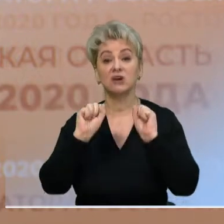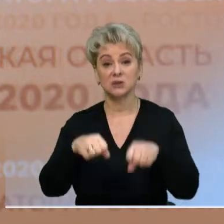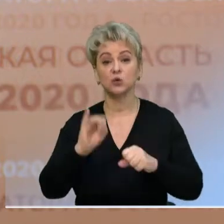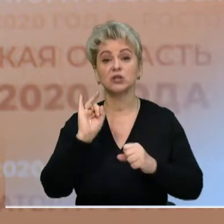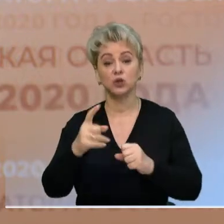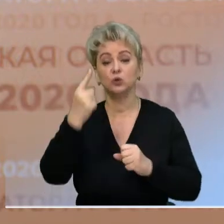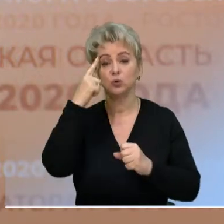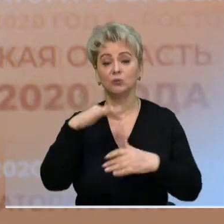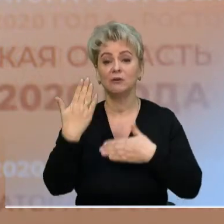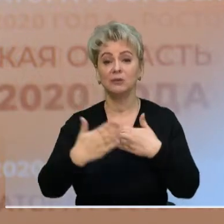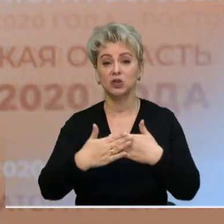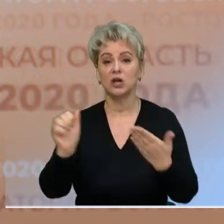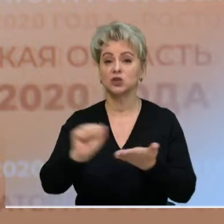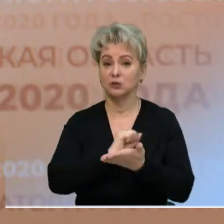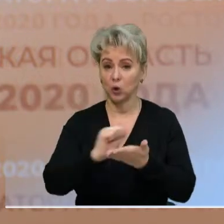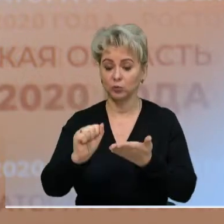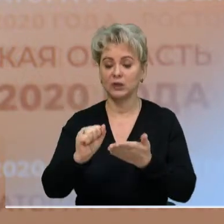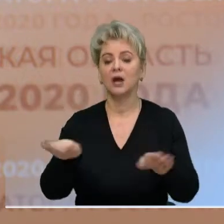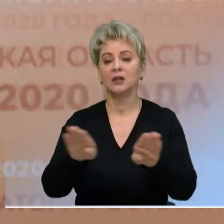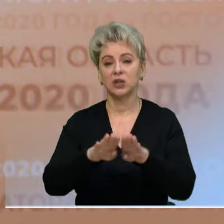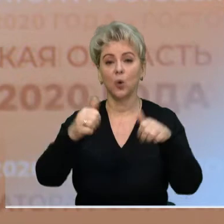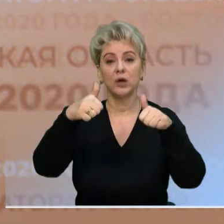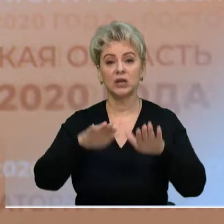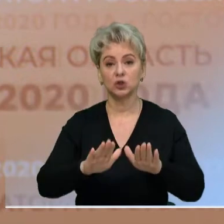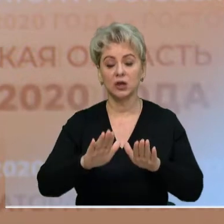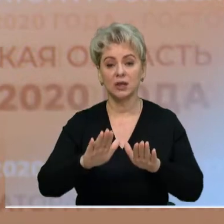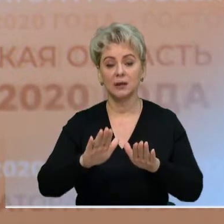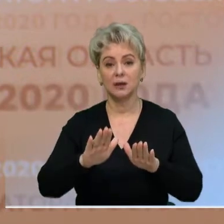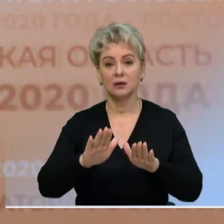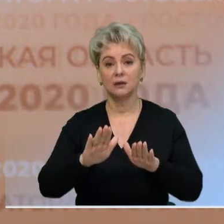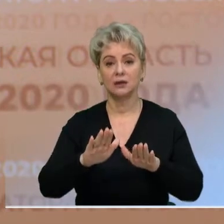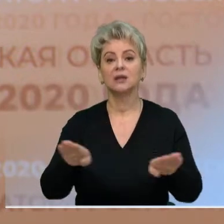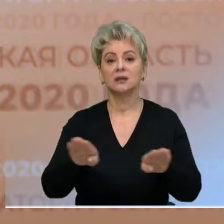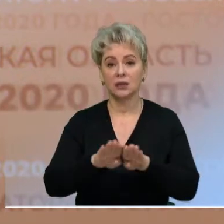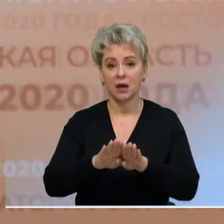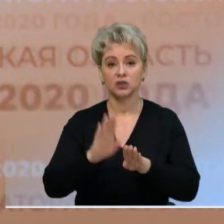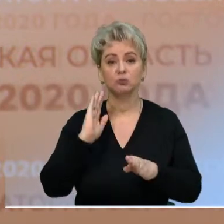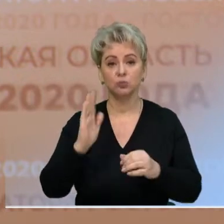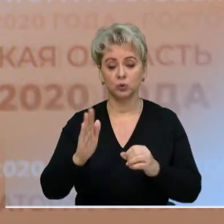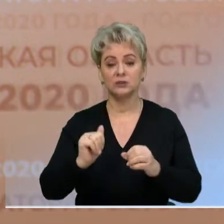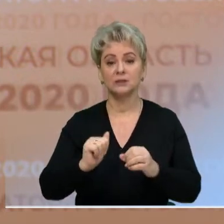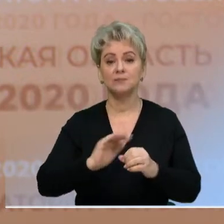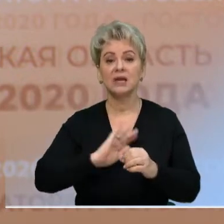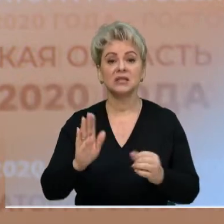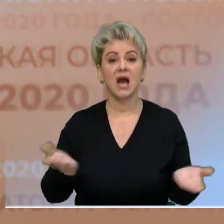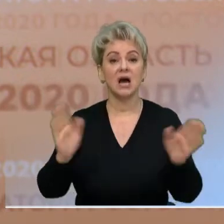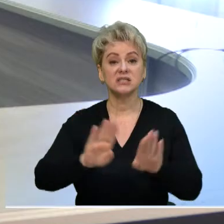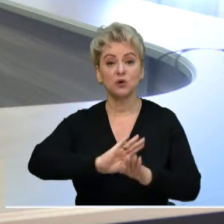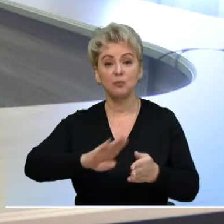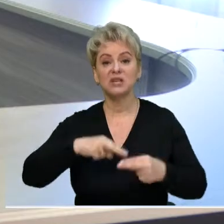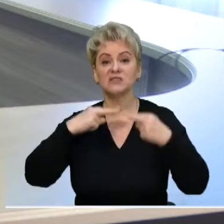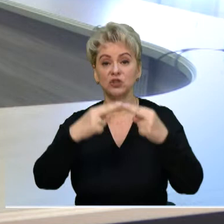и думаю, что в ближайшем документе такое решение также состоится. Некоторые... Не останутся без